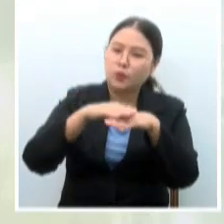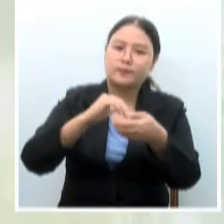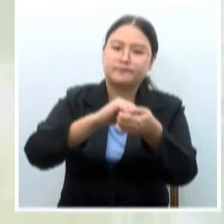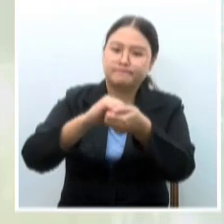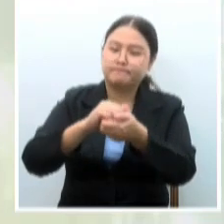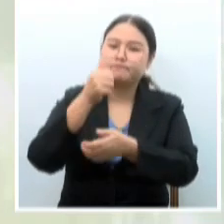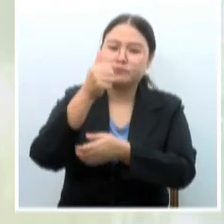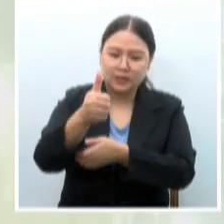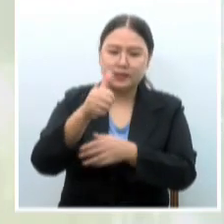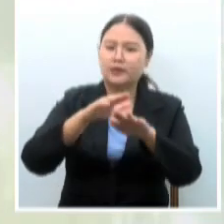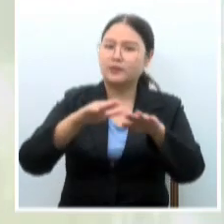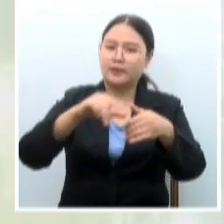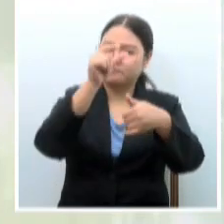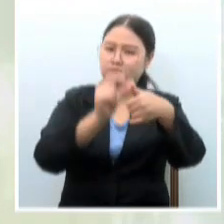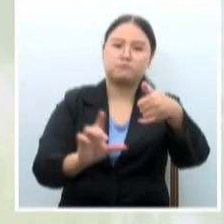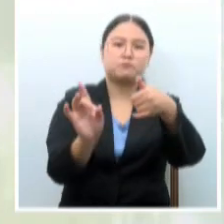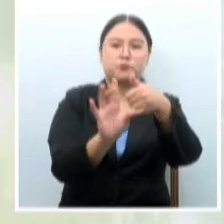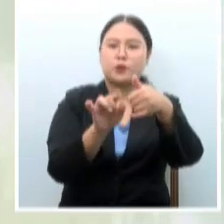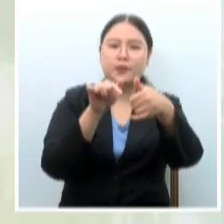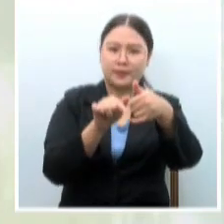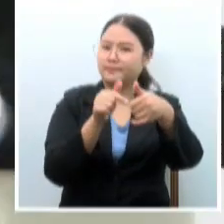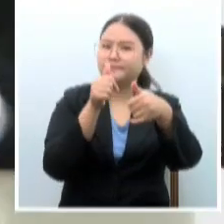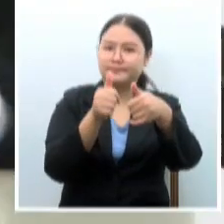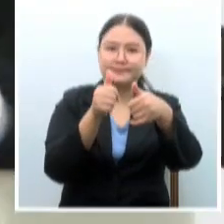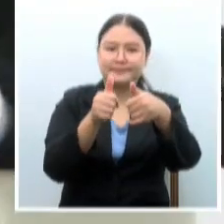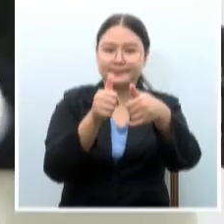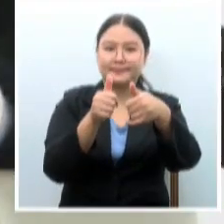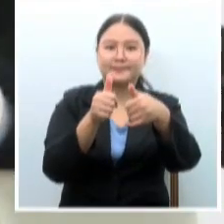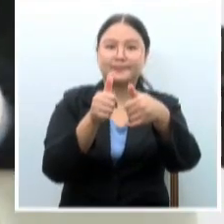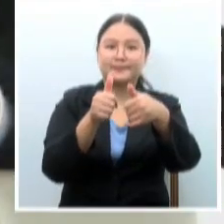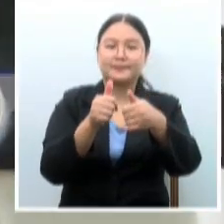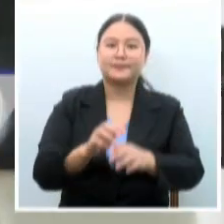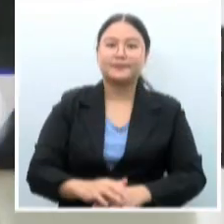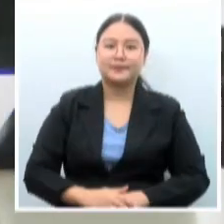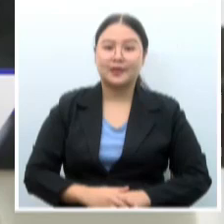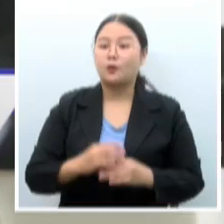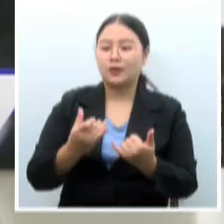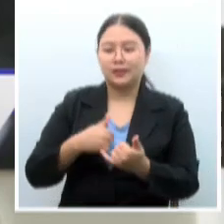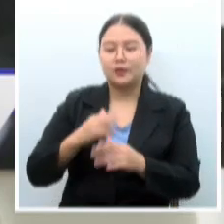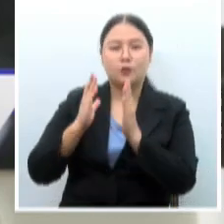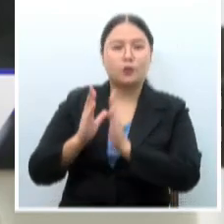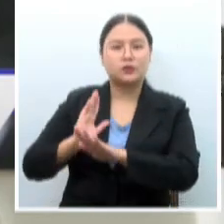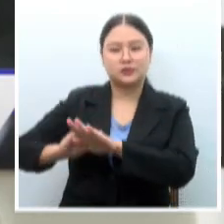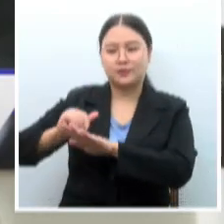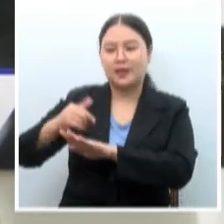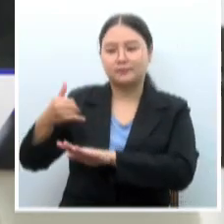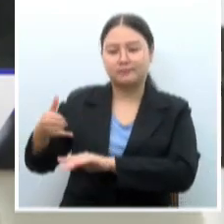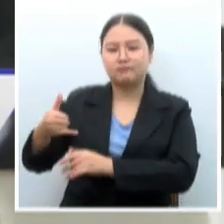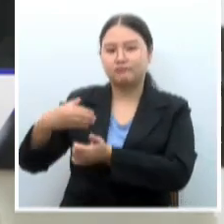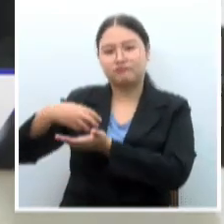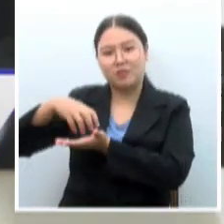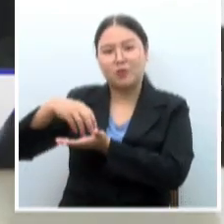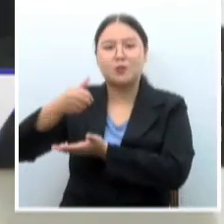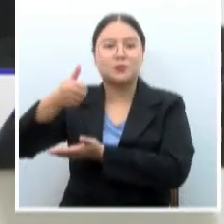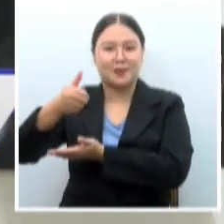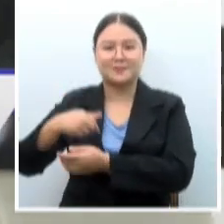ำคัญคือต้องให้ผู้เชี่ยวชาญผู้มีประสบการณ์ในการที่จะมาให้ความเห็นดีกว่าว่าเด็กของเราเป็นอย่างไรค่ะเชิญท่